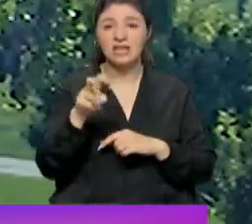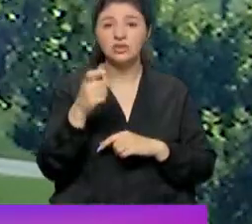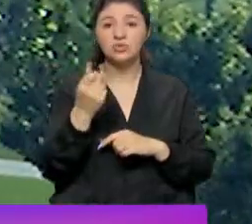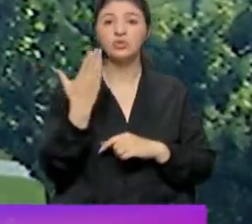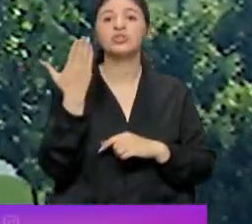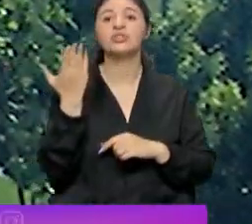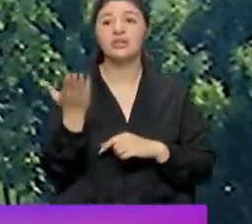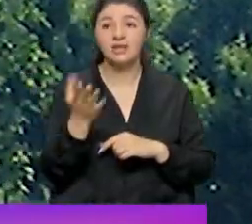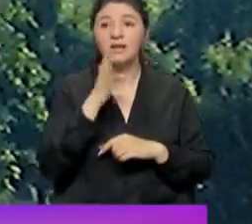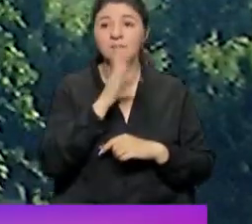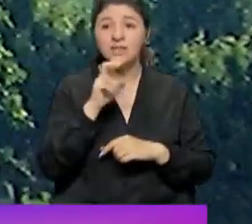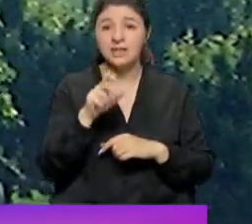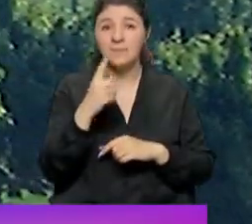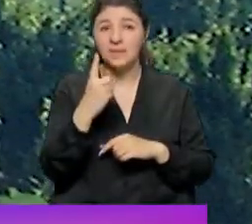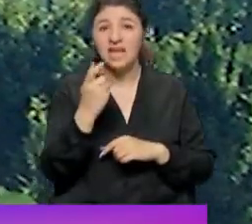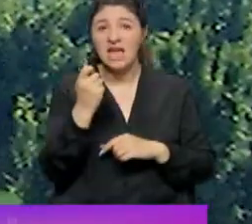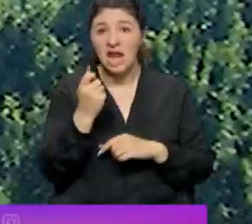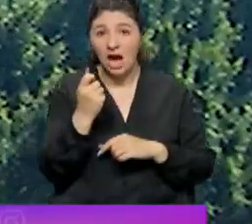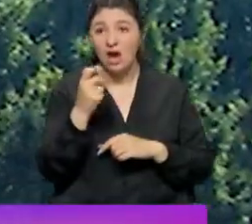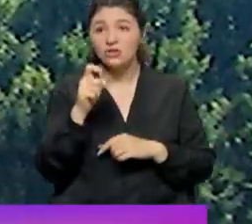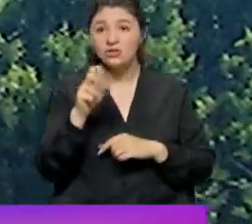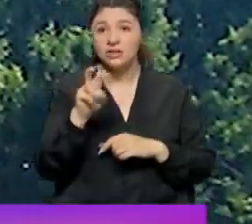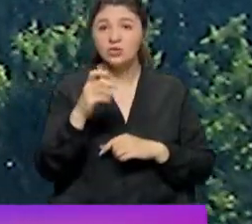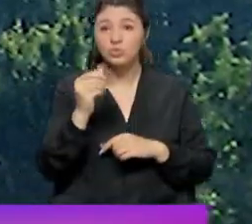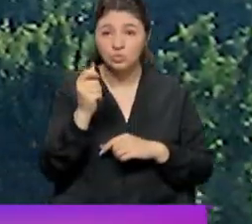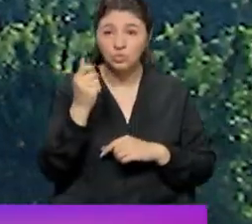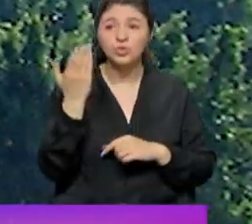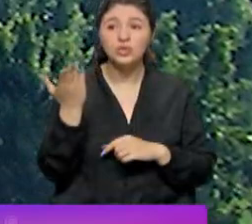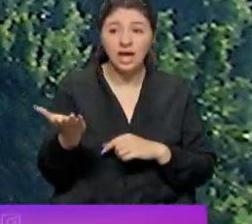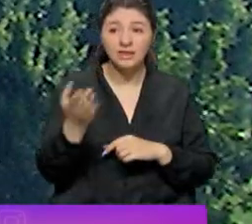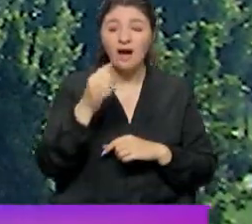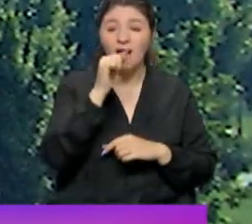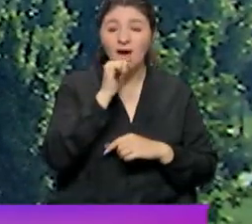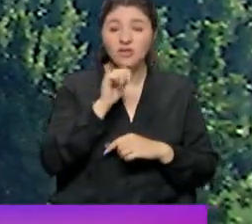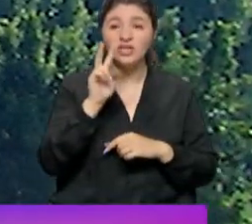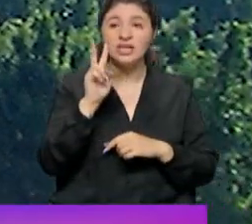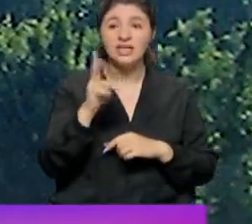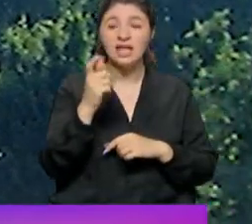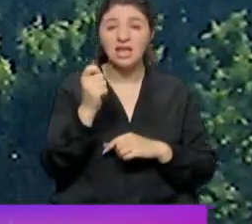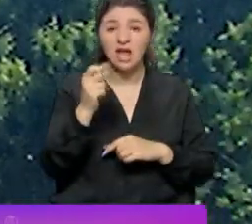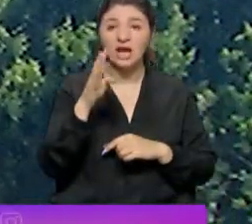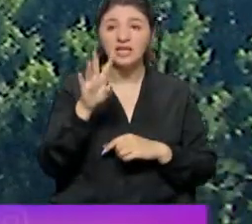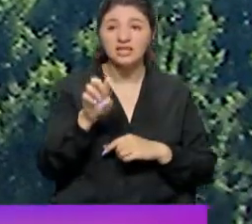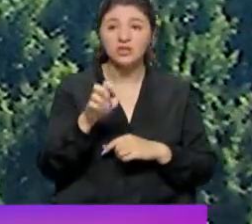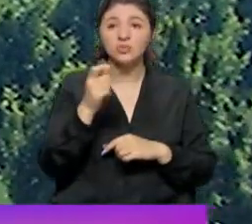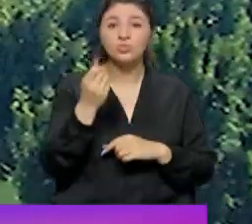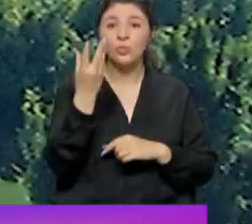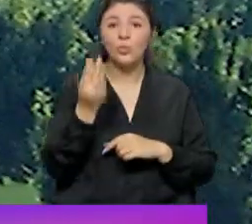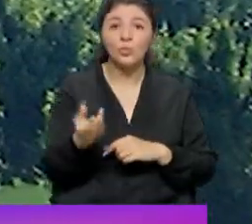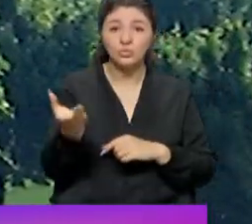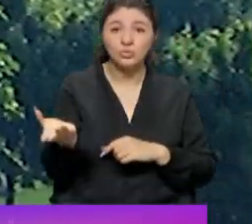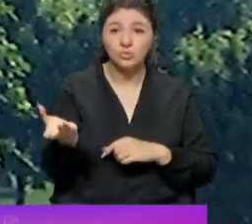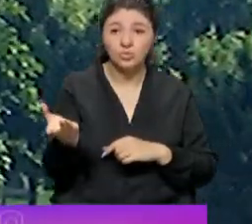iken 481 lira 98 kuruş iken 602 lira 48 kuruşa